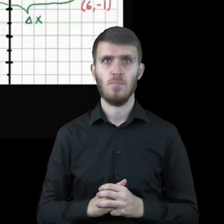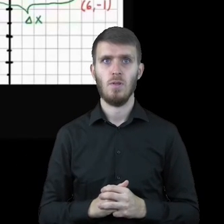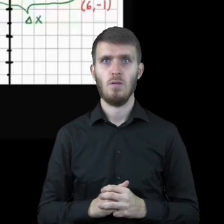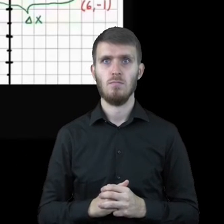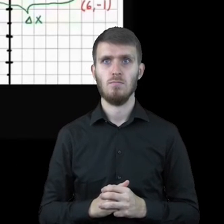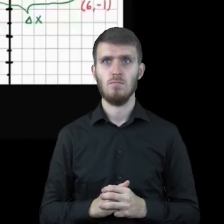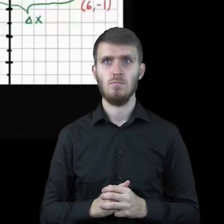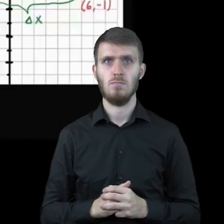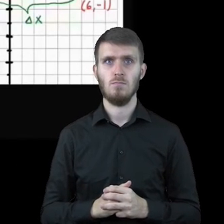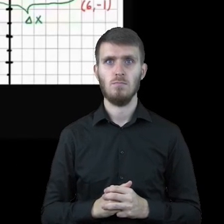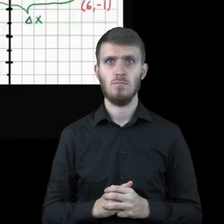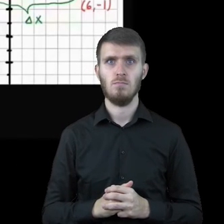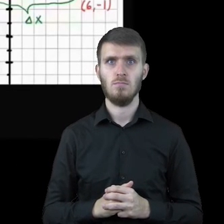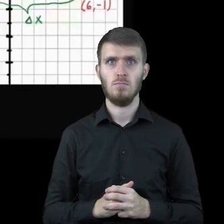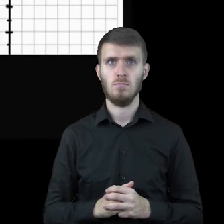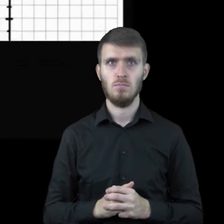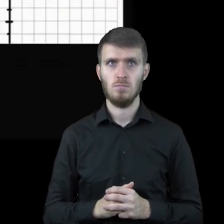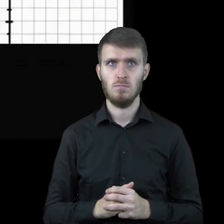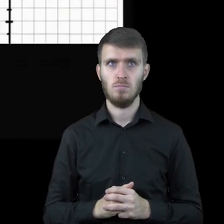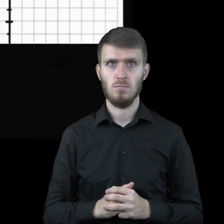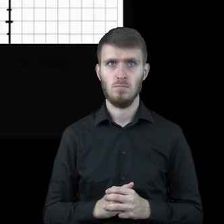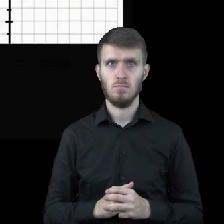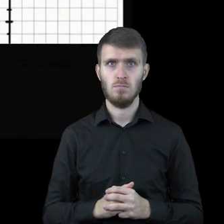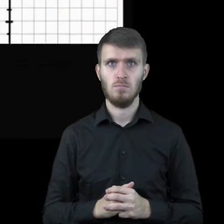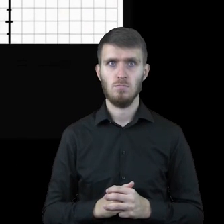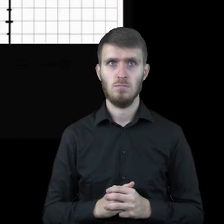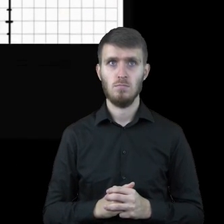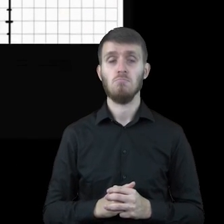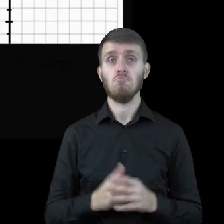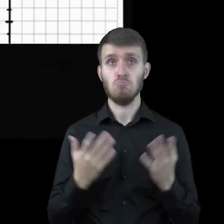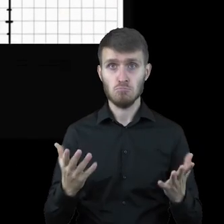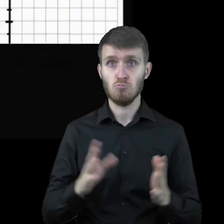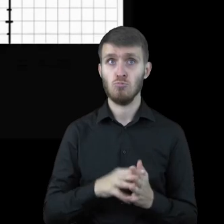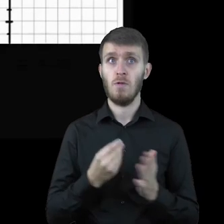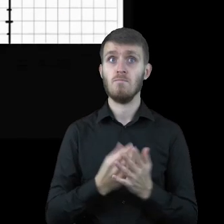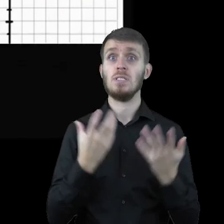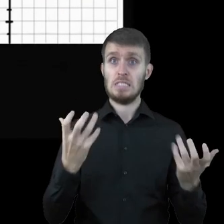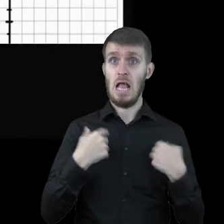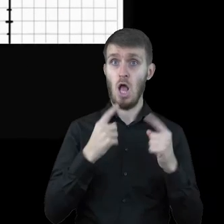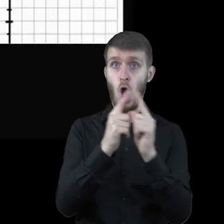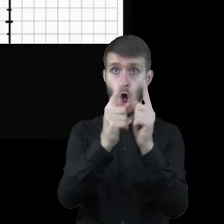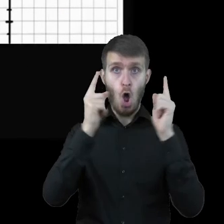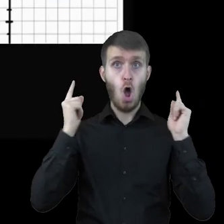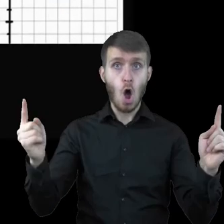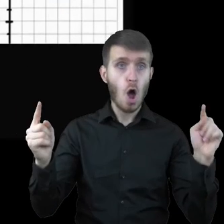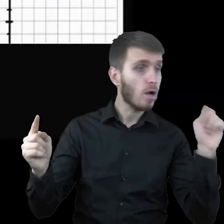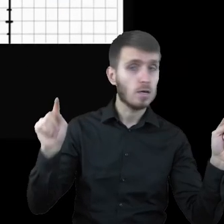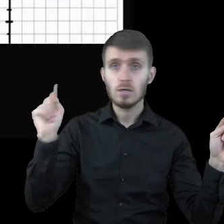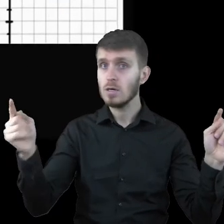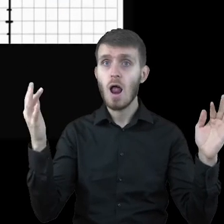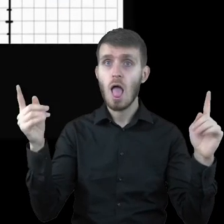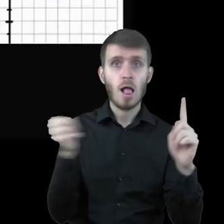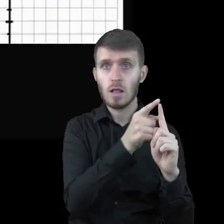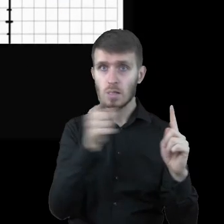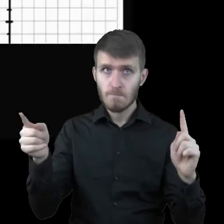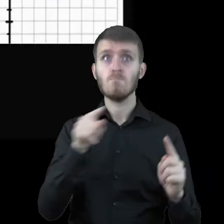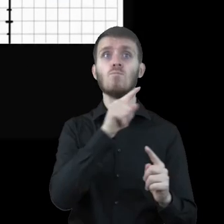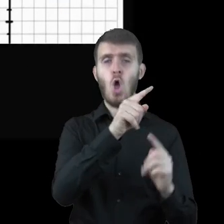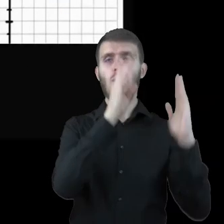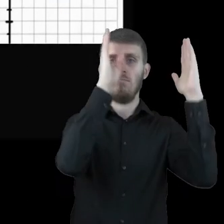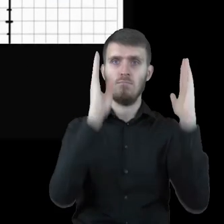ma takie współrzędne i wobec tego odcinek P1,